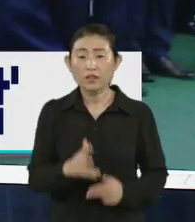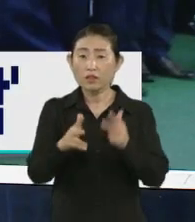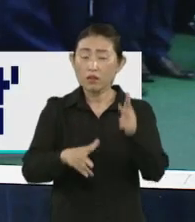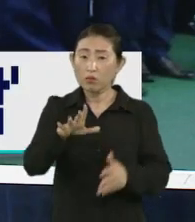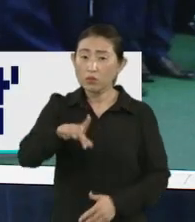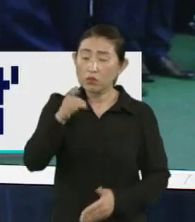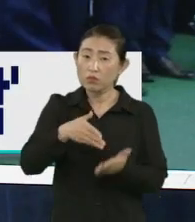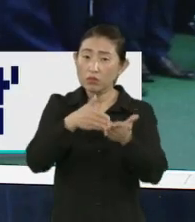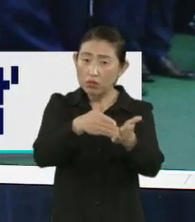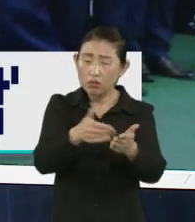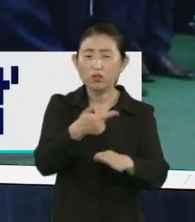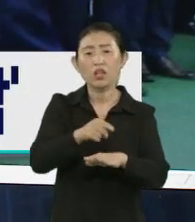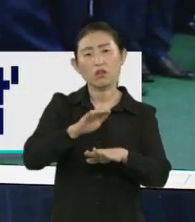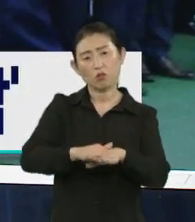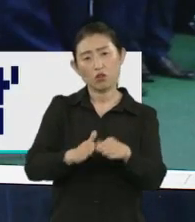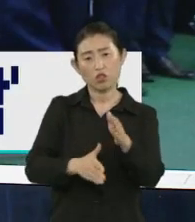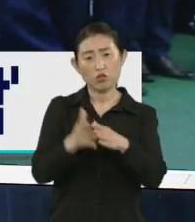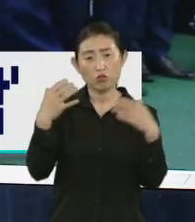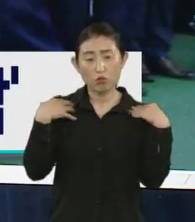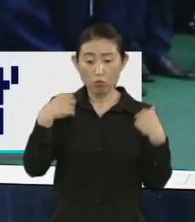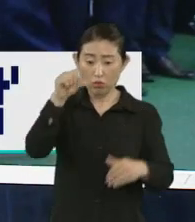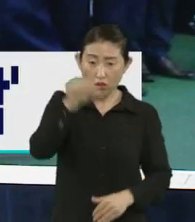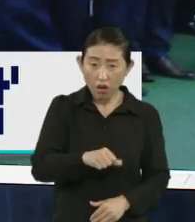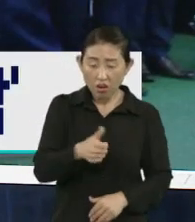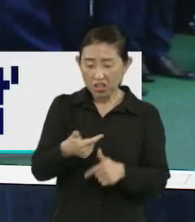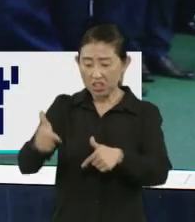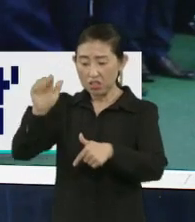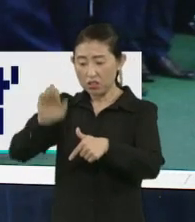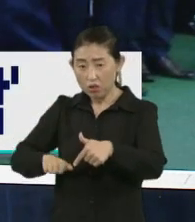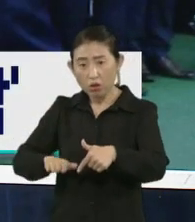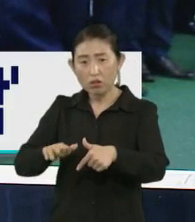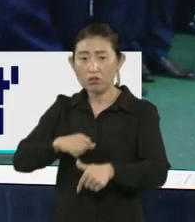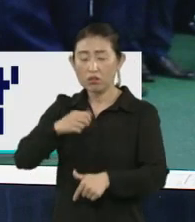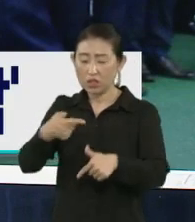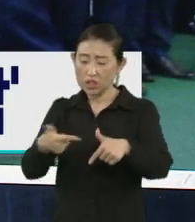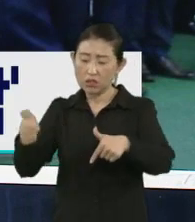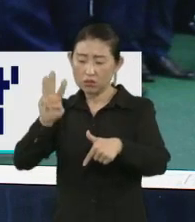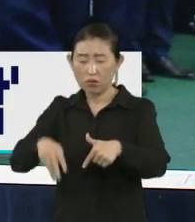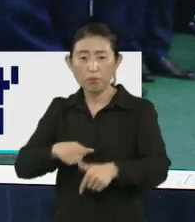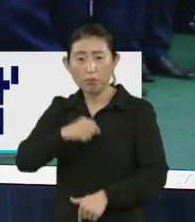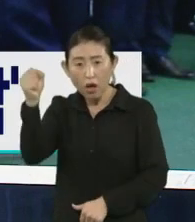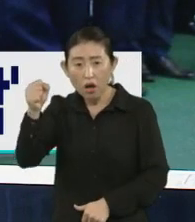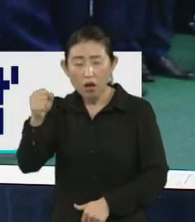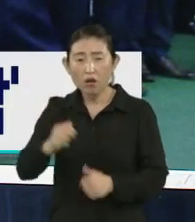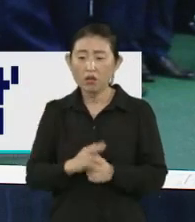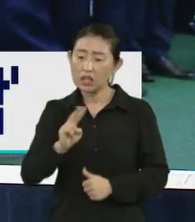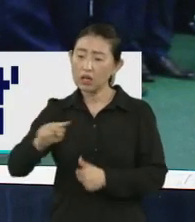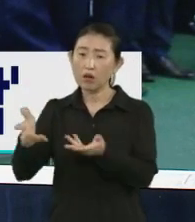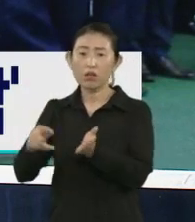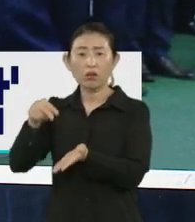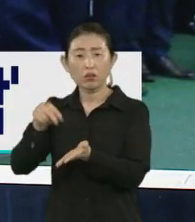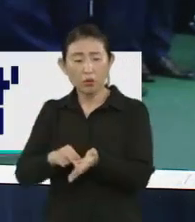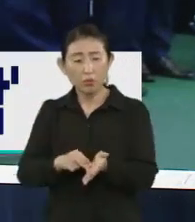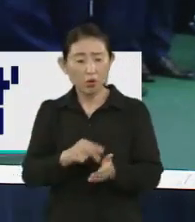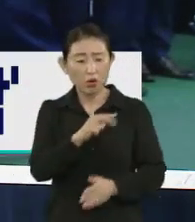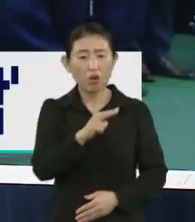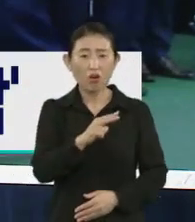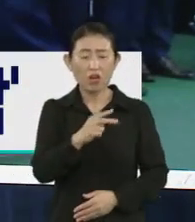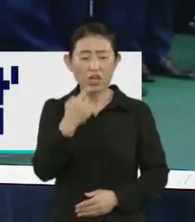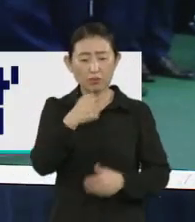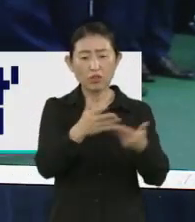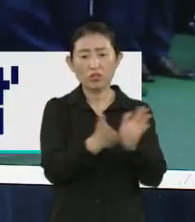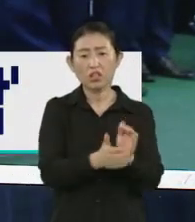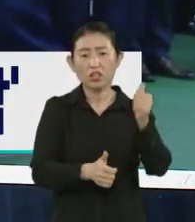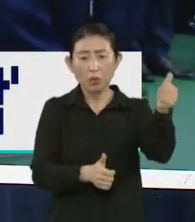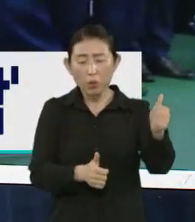사업을 최초로 제안했던 대전시가 탈락하고 인천이 결정된 데 대해 야당은 여당 대표가 가이드라인을 제시했기